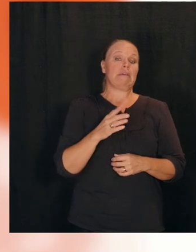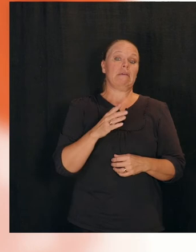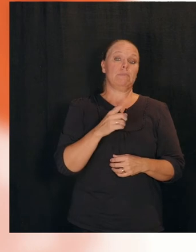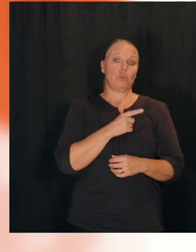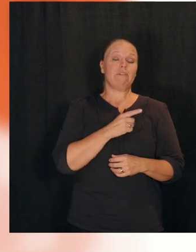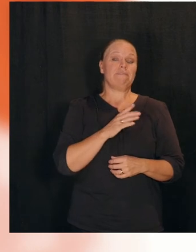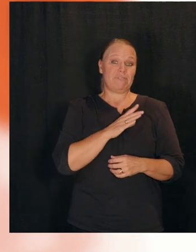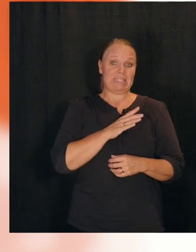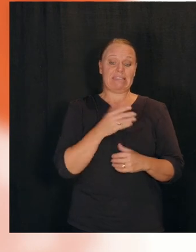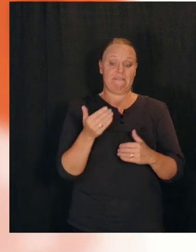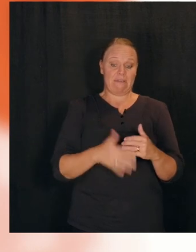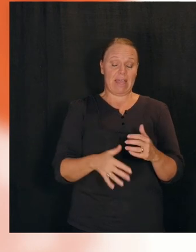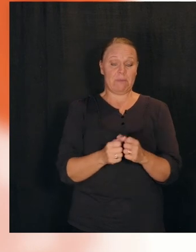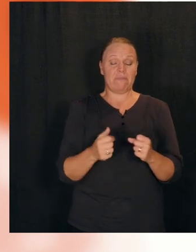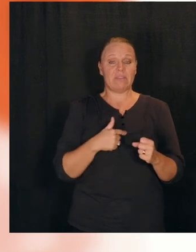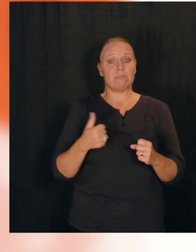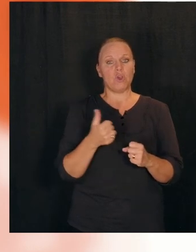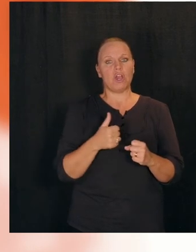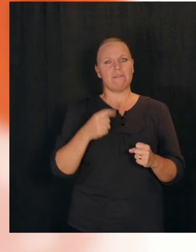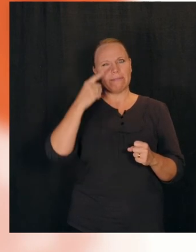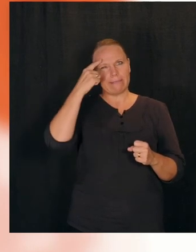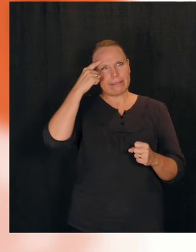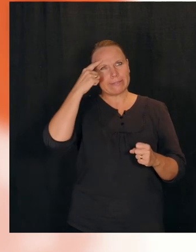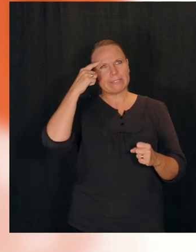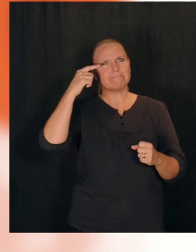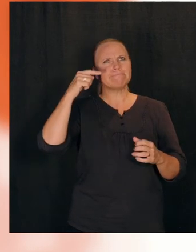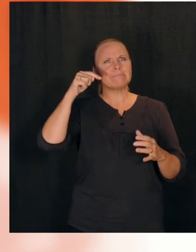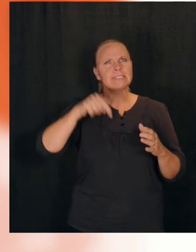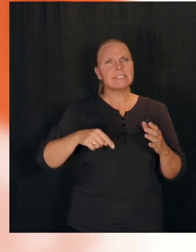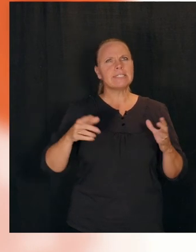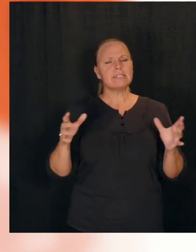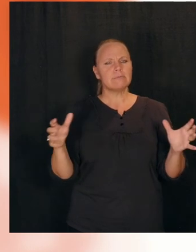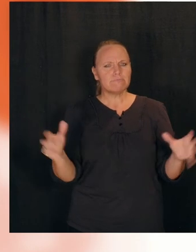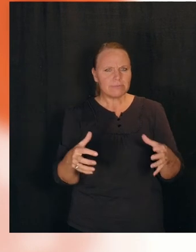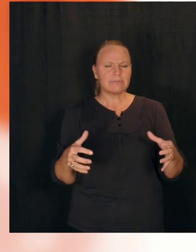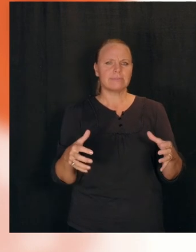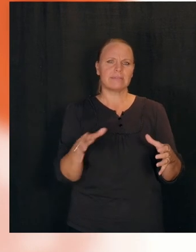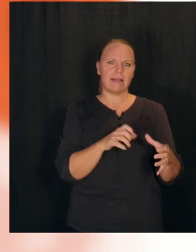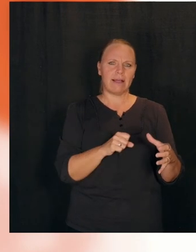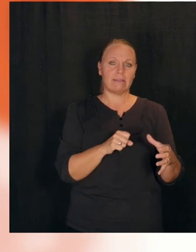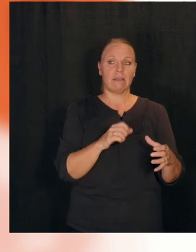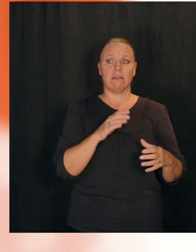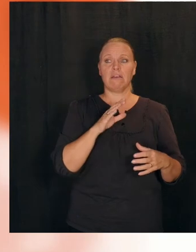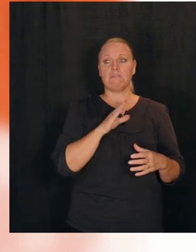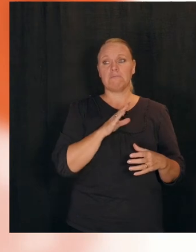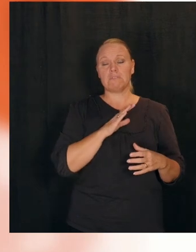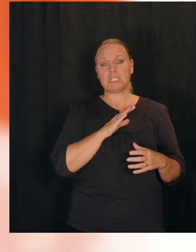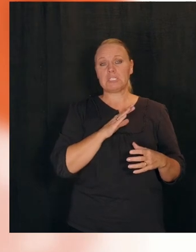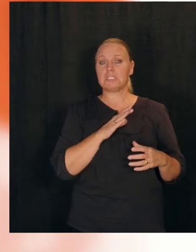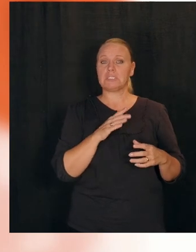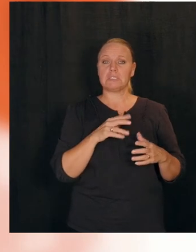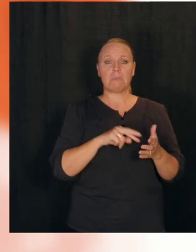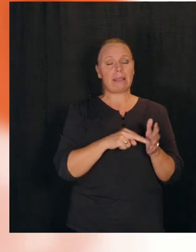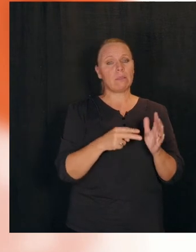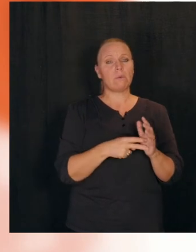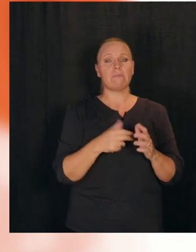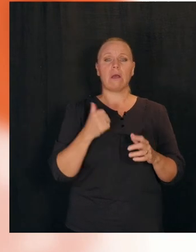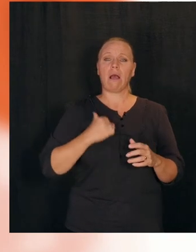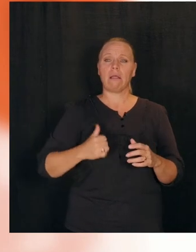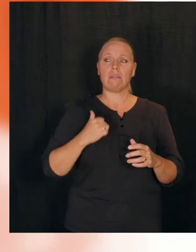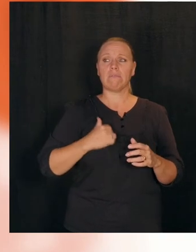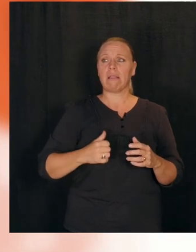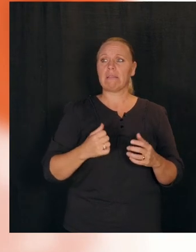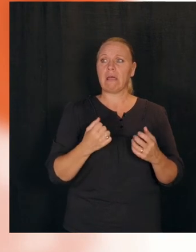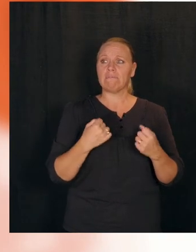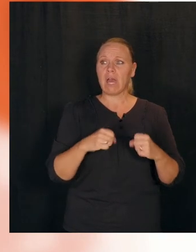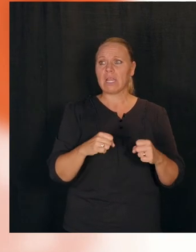vad vi lyssnar efter som viktigt. Det finns sedan länge metoder för användarmedverkan, som att få